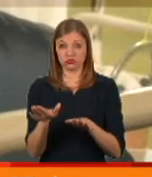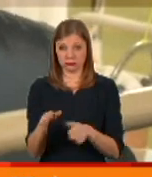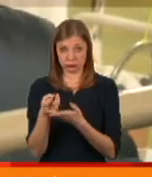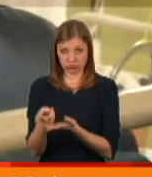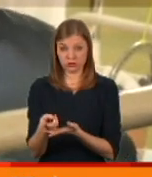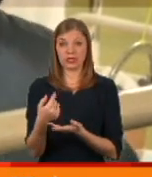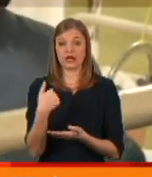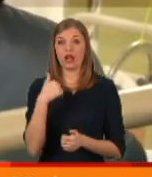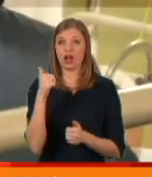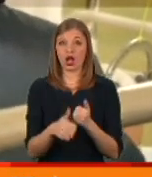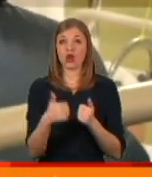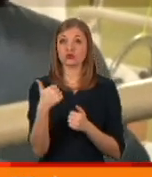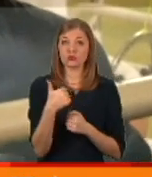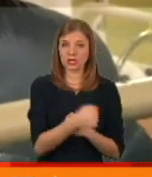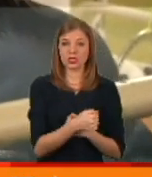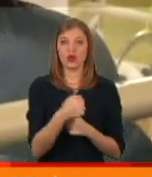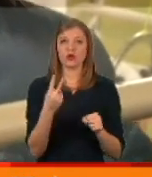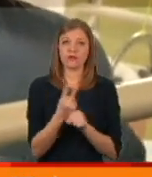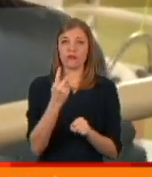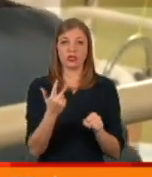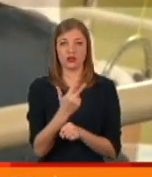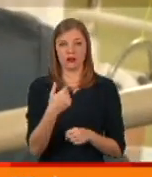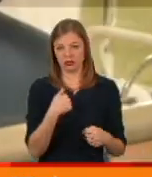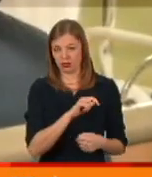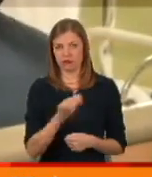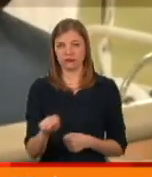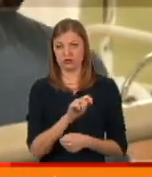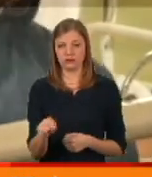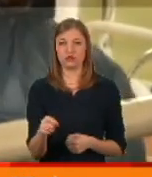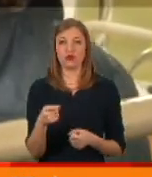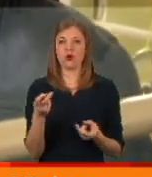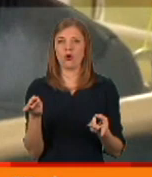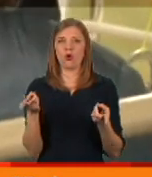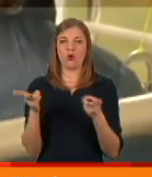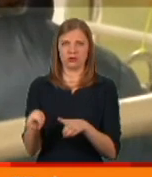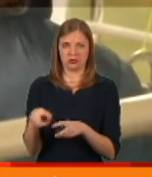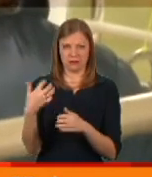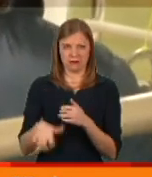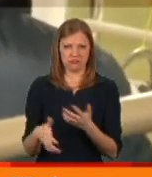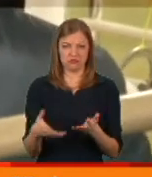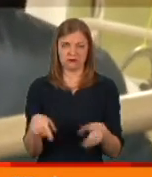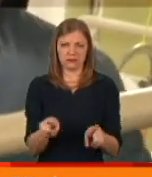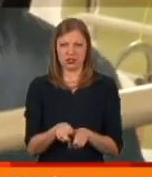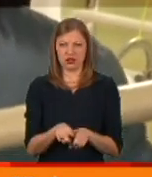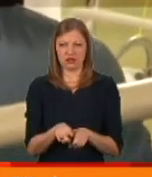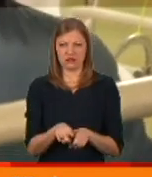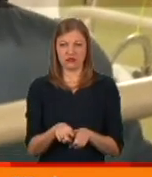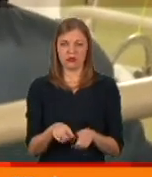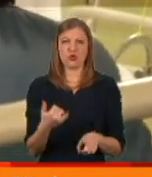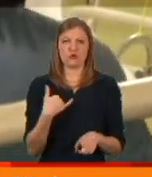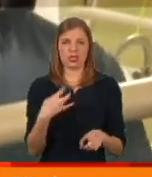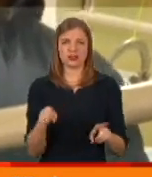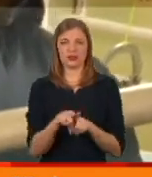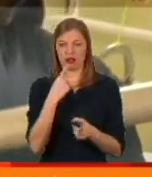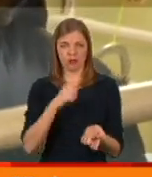лежати? Я кожну неділю 2-3 рази я заїду. Оставлю тут і все. Ну такого, у нас не такий